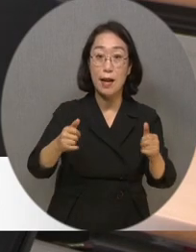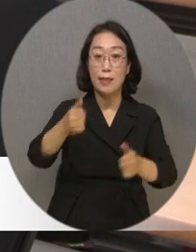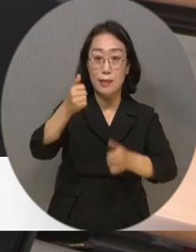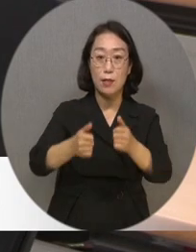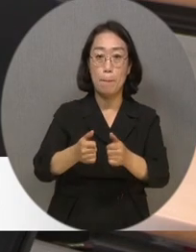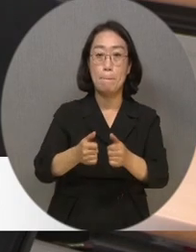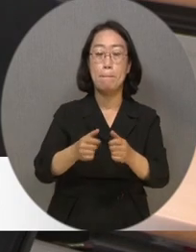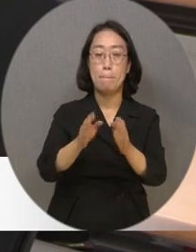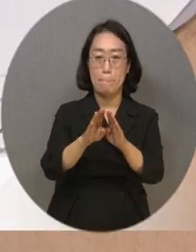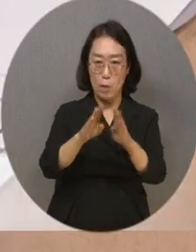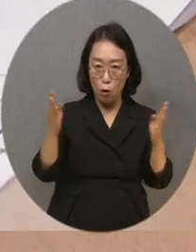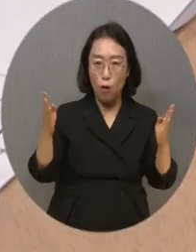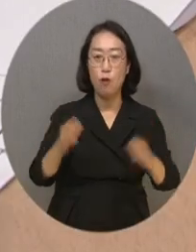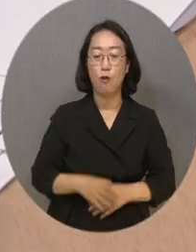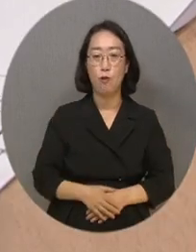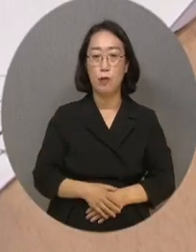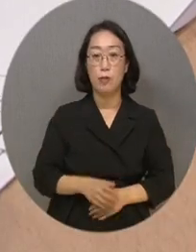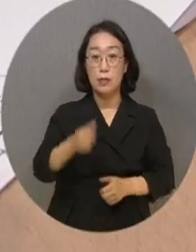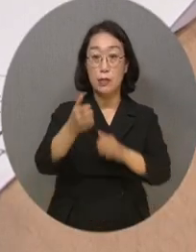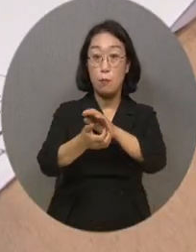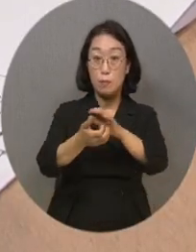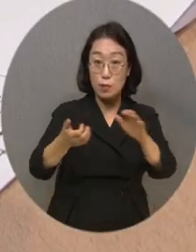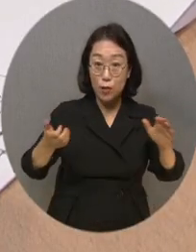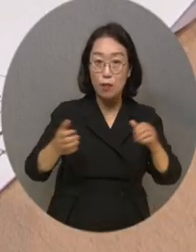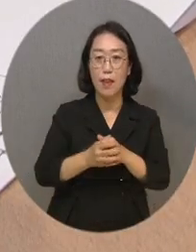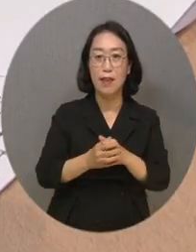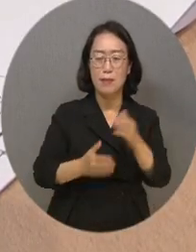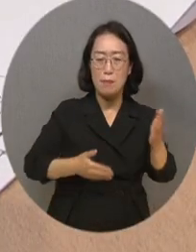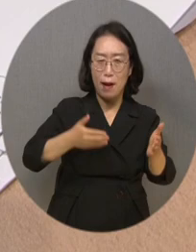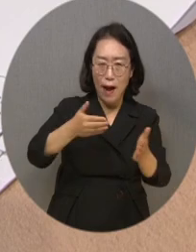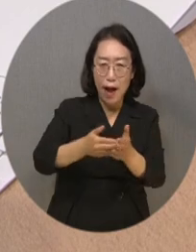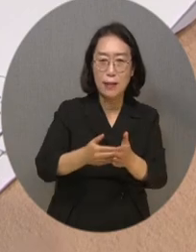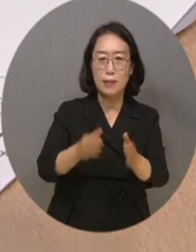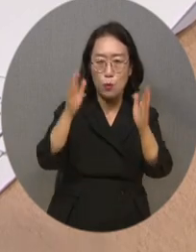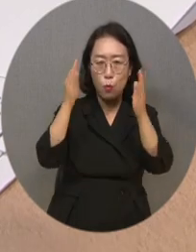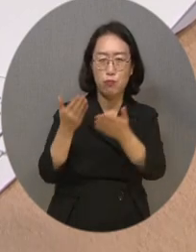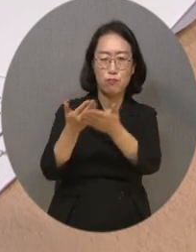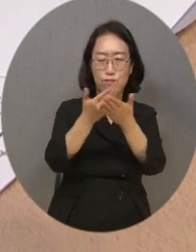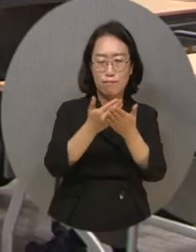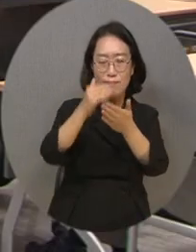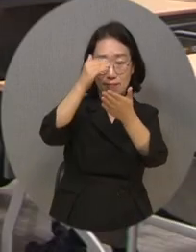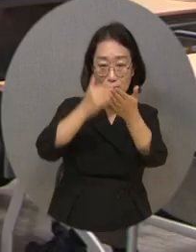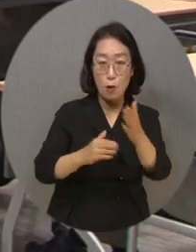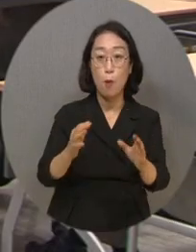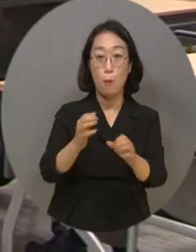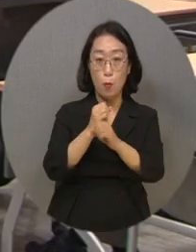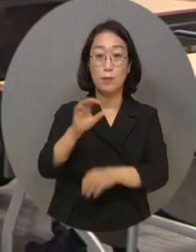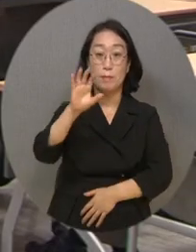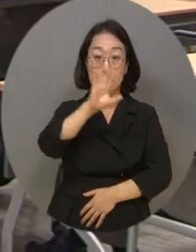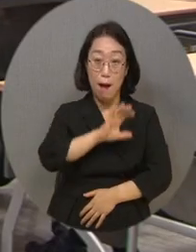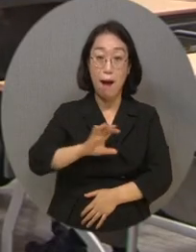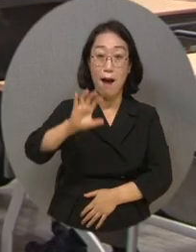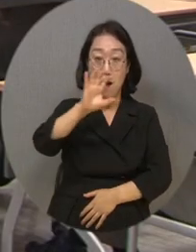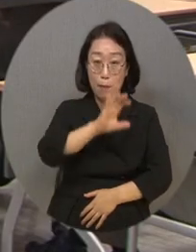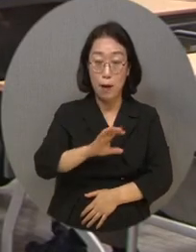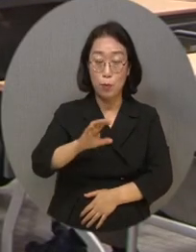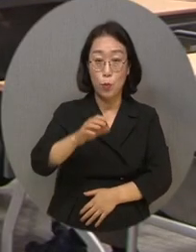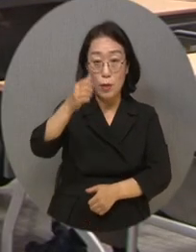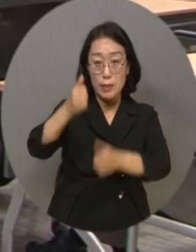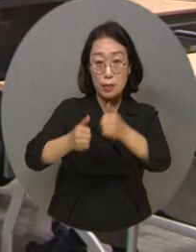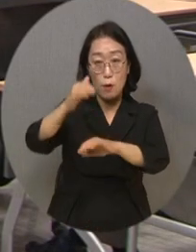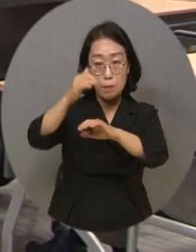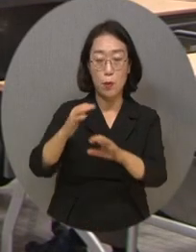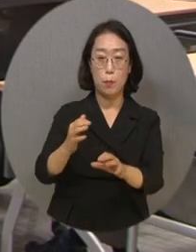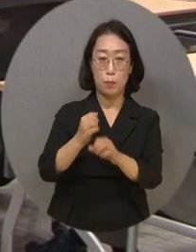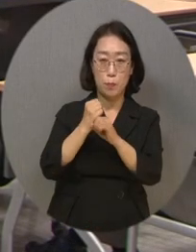응시했습니다. 시험 전 수강생들이 지금까지 꾸준히 학습해왔던 내용들을 복습하고 시험 문제에 대한